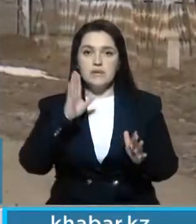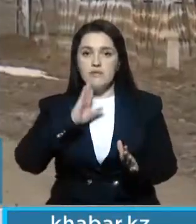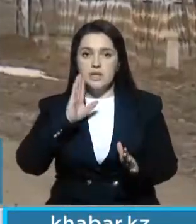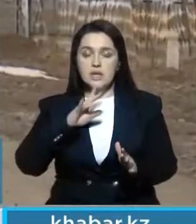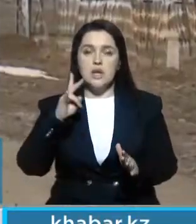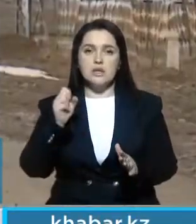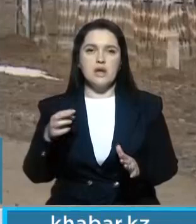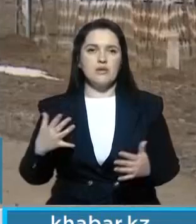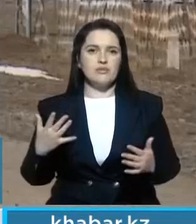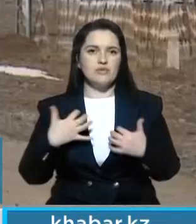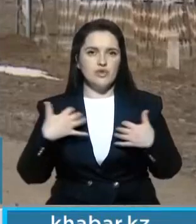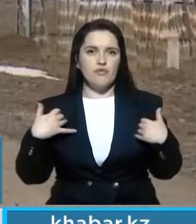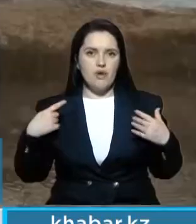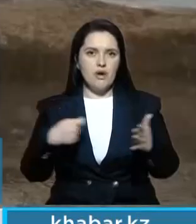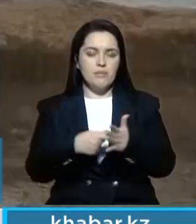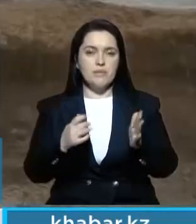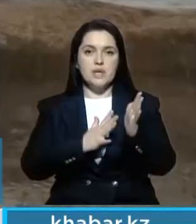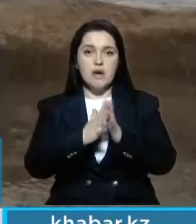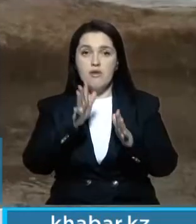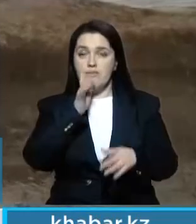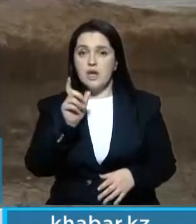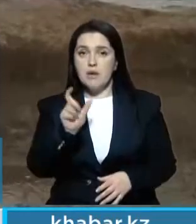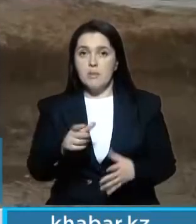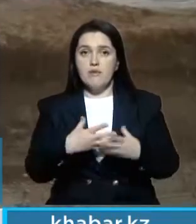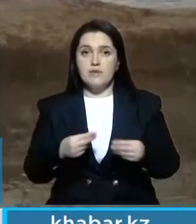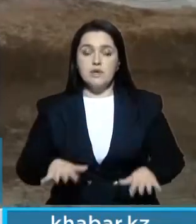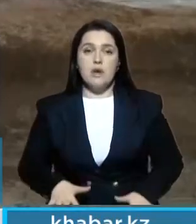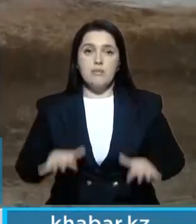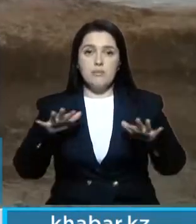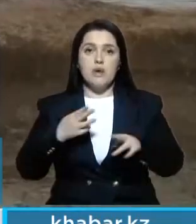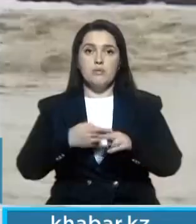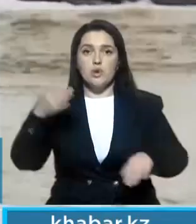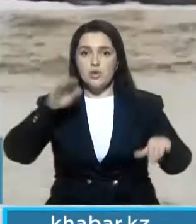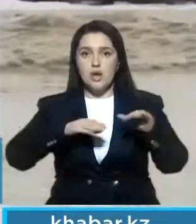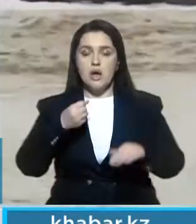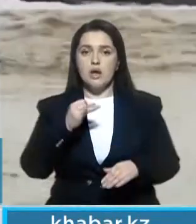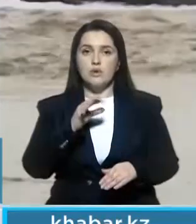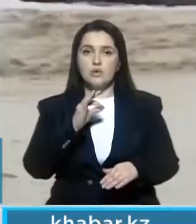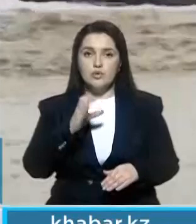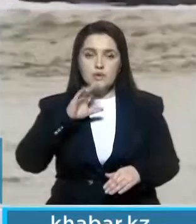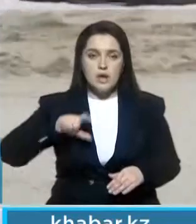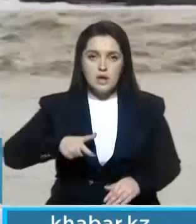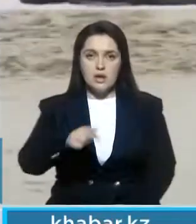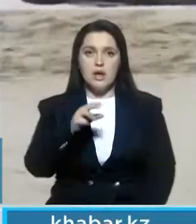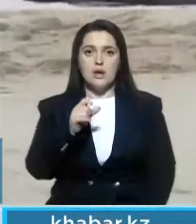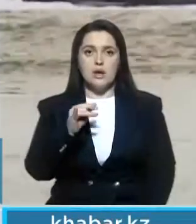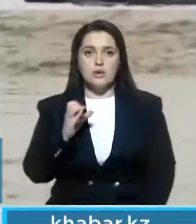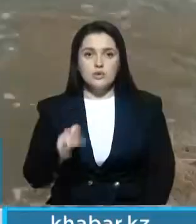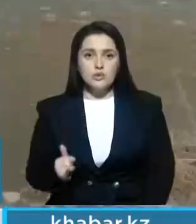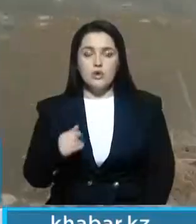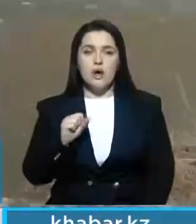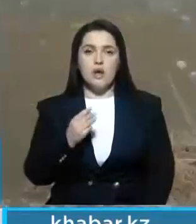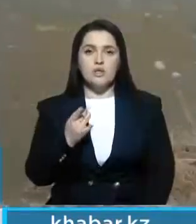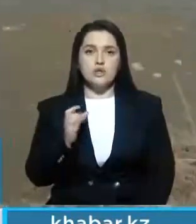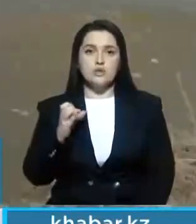дефицит воды на отгонных пастбищах. В период весеннего половодья на юге региона горные реки Айдос, Карасу, Баташи-Дерты и